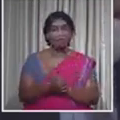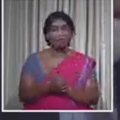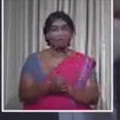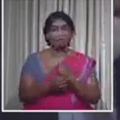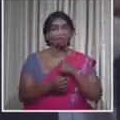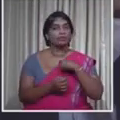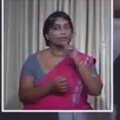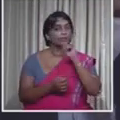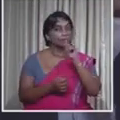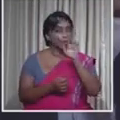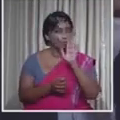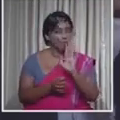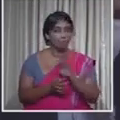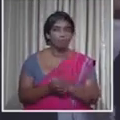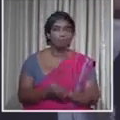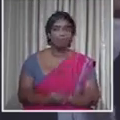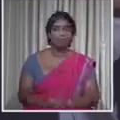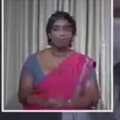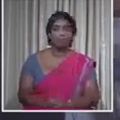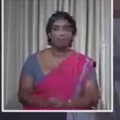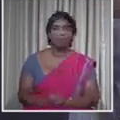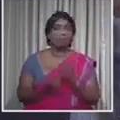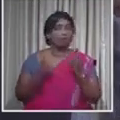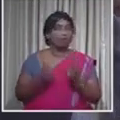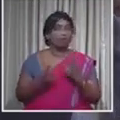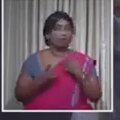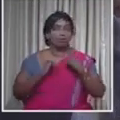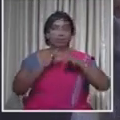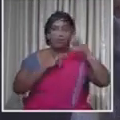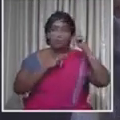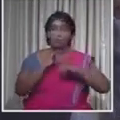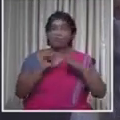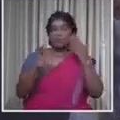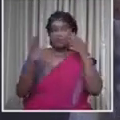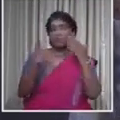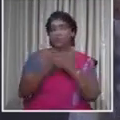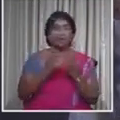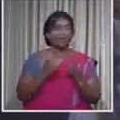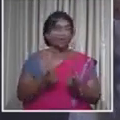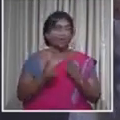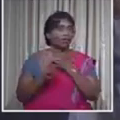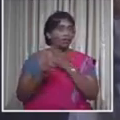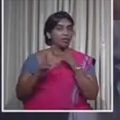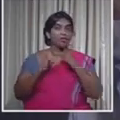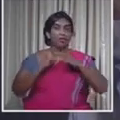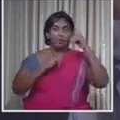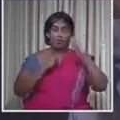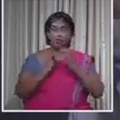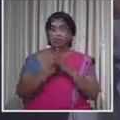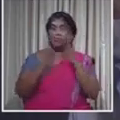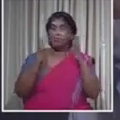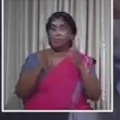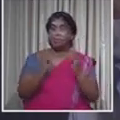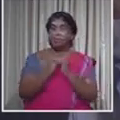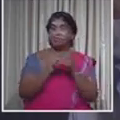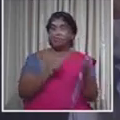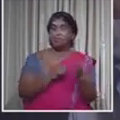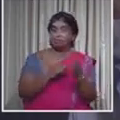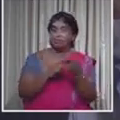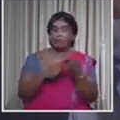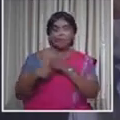ඕන ඌන සේවා උපාධිධාරීන් ගැන. මේ ඌන සේවා උපාධිධාරීන් බහුතරයක් කාර්යාල කාර